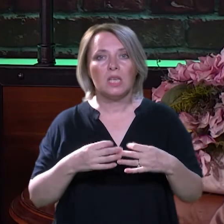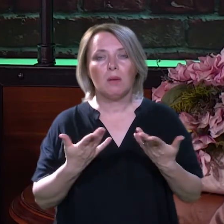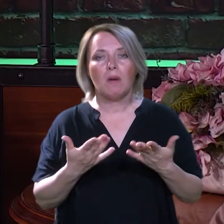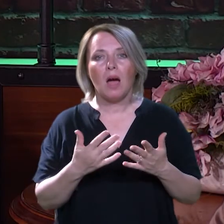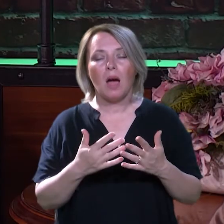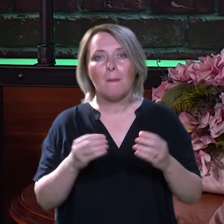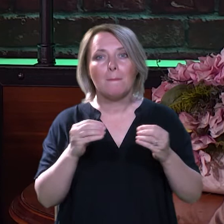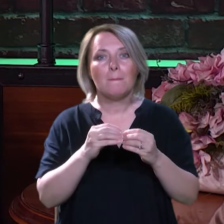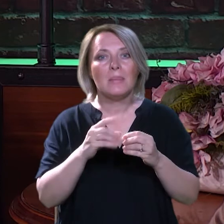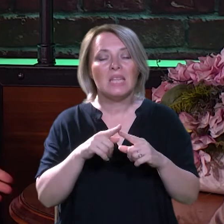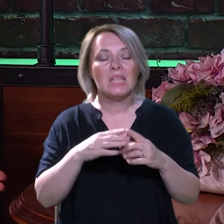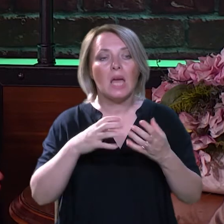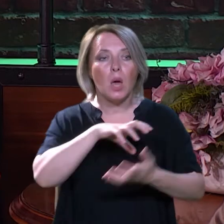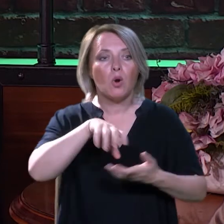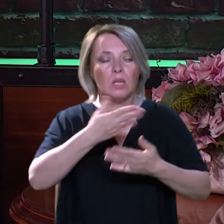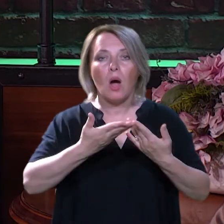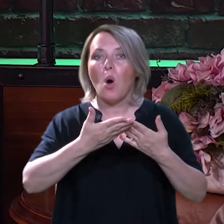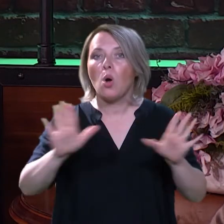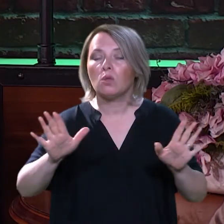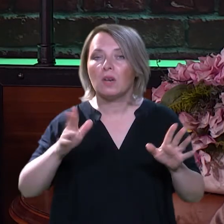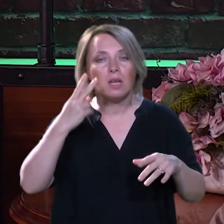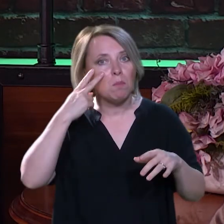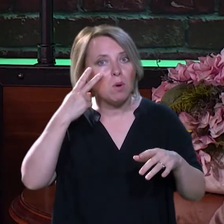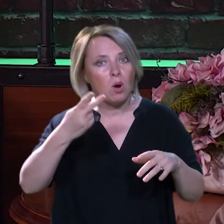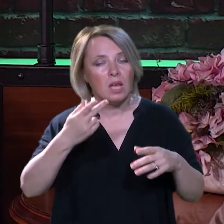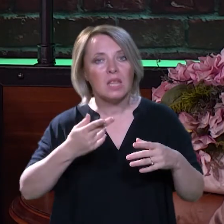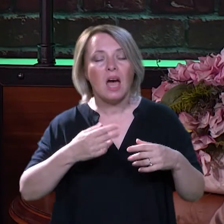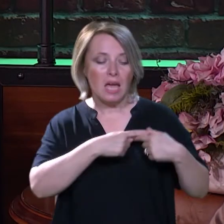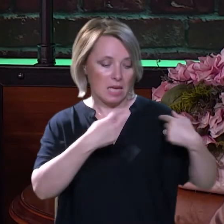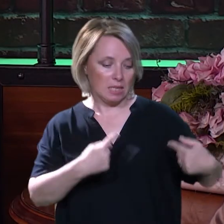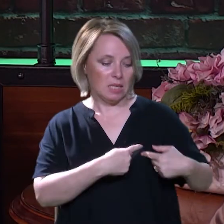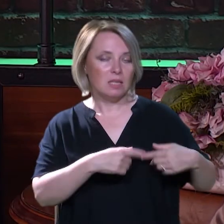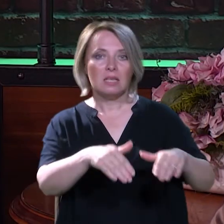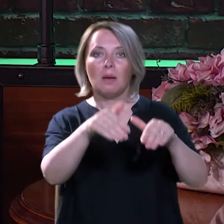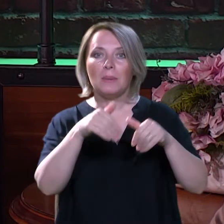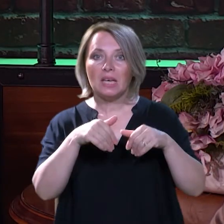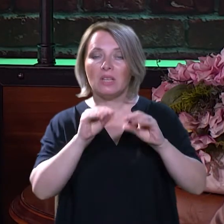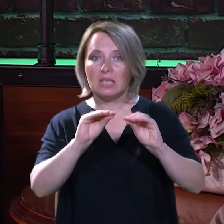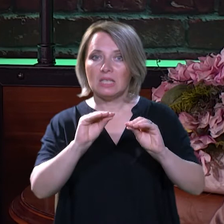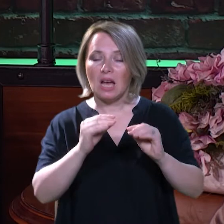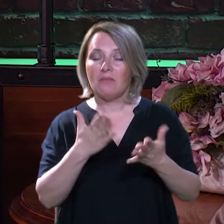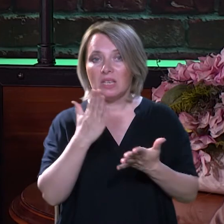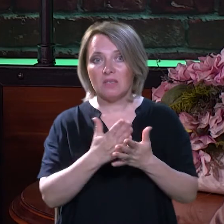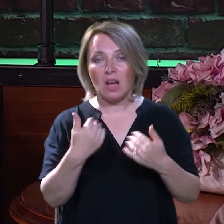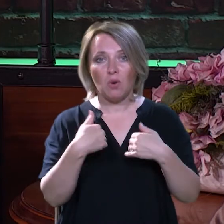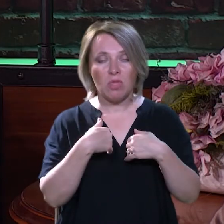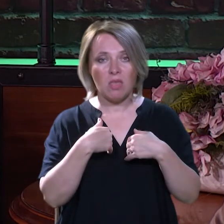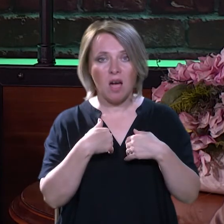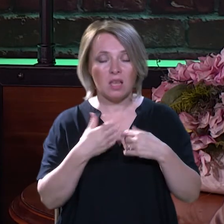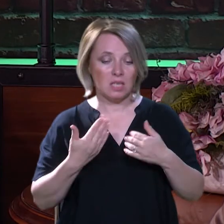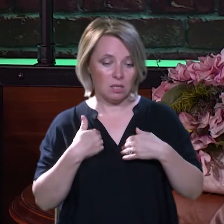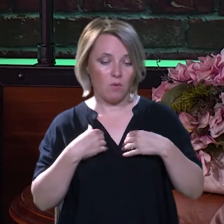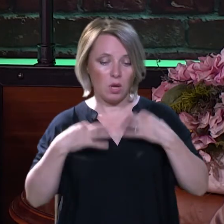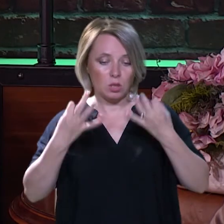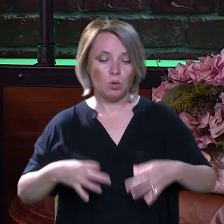biti roditelj otvorenih pogleda i otvorenog srca za primiti savjet, jer svatko od nas i svoje